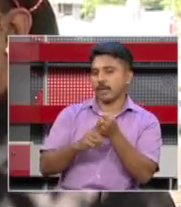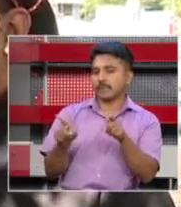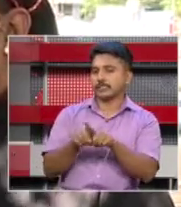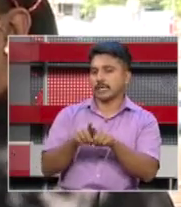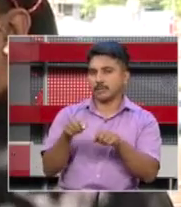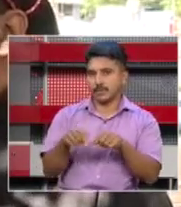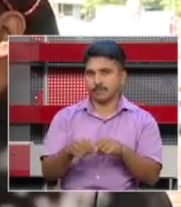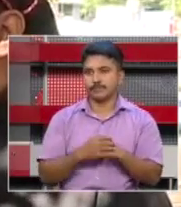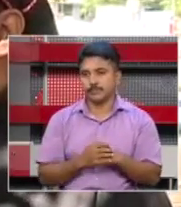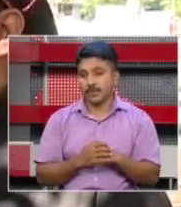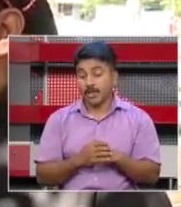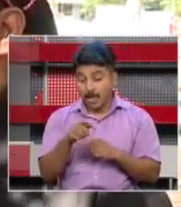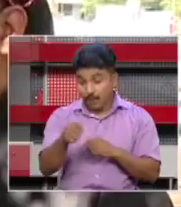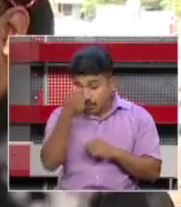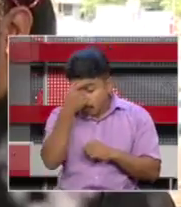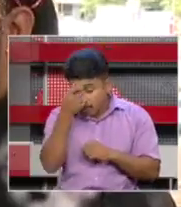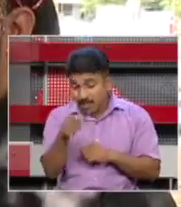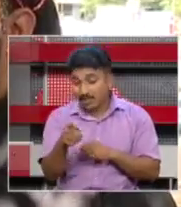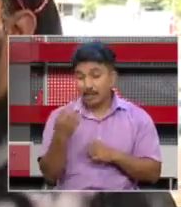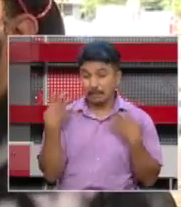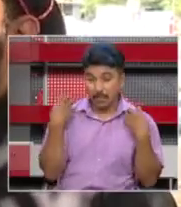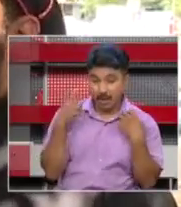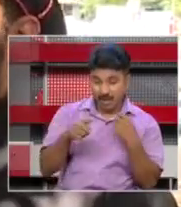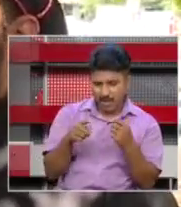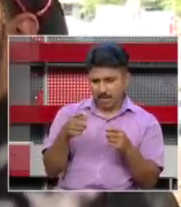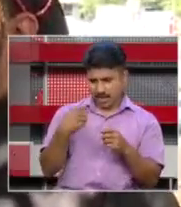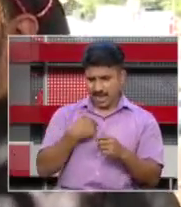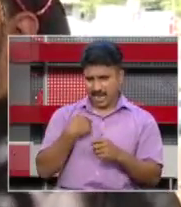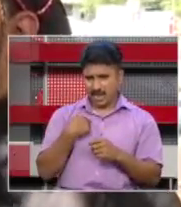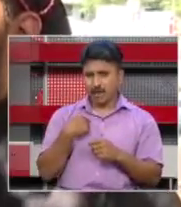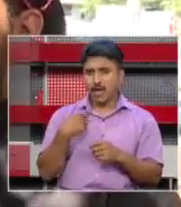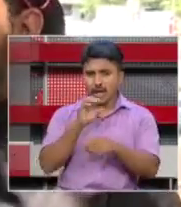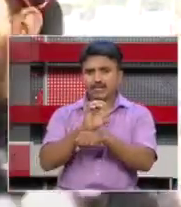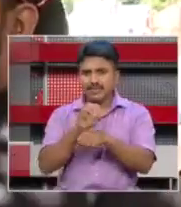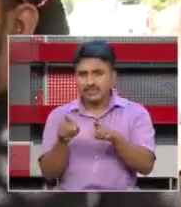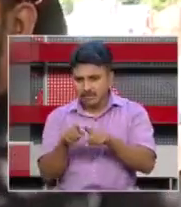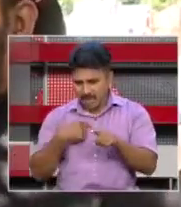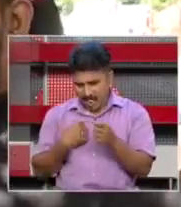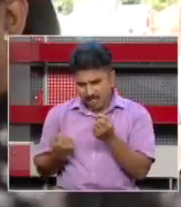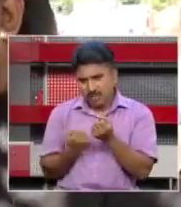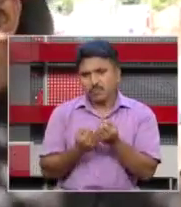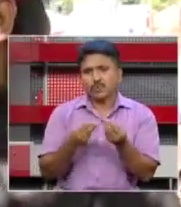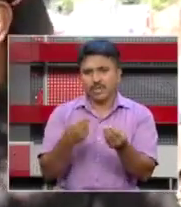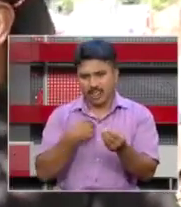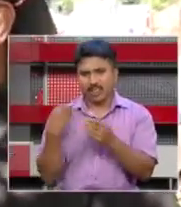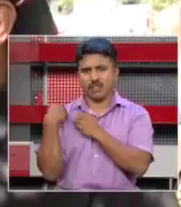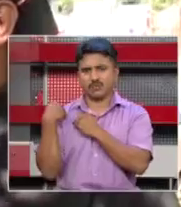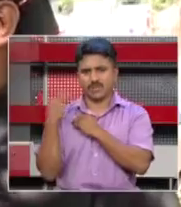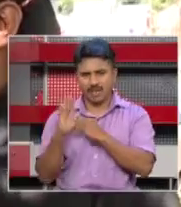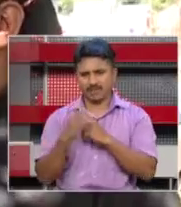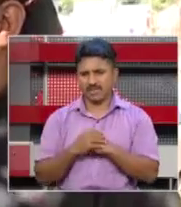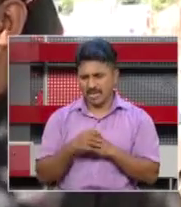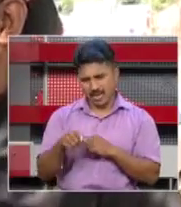വേദനയ്ക്ക് അവർക്ക് പിന്തുണ കൊടുക്കുക എന്നുള്ളത് ഒരു സന്യാസി എന്ന നിലയ്ക്ക് എന്റെ ഉത്തരവാദിത്വവും കടമയായിരുന്നു. ഞാനത് ചെയ്തു. പിന്നെ ഇപ്പൊ നടക്കുന്നത്